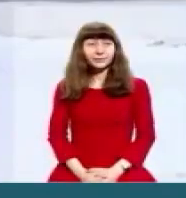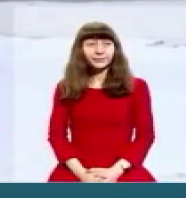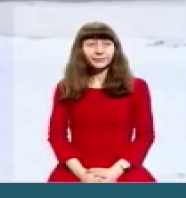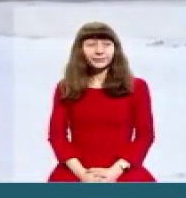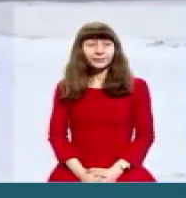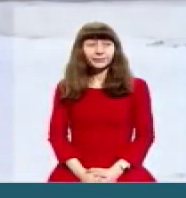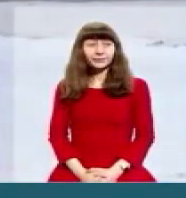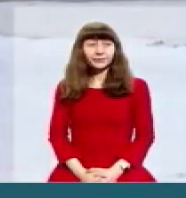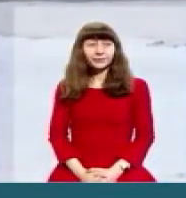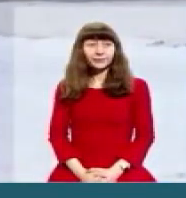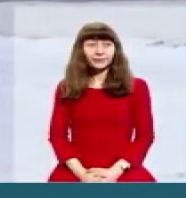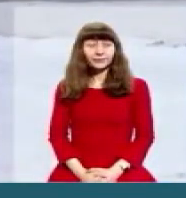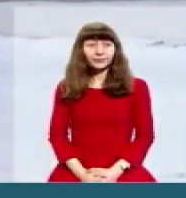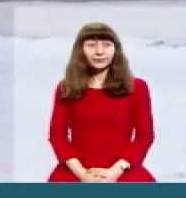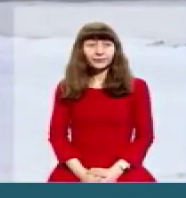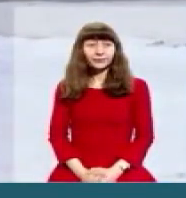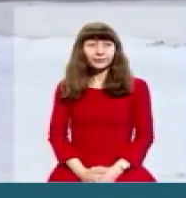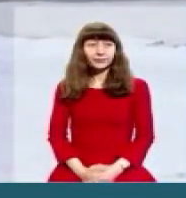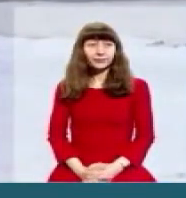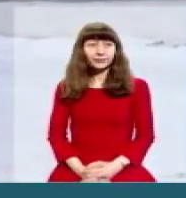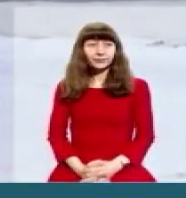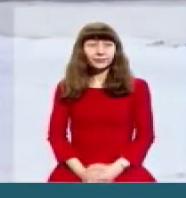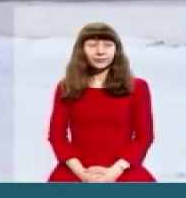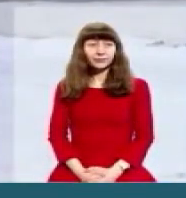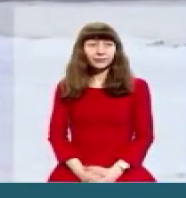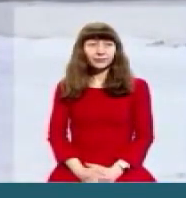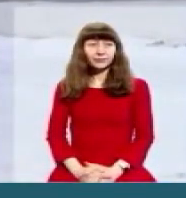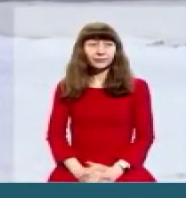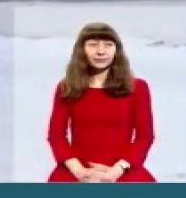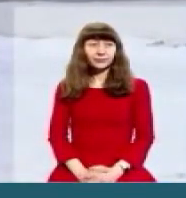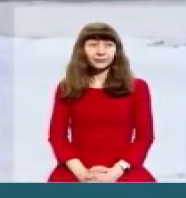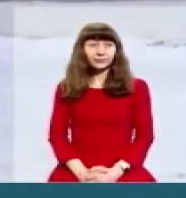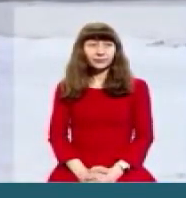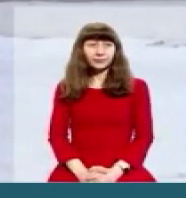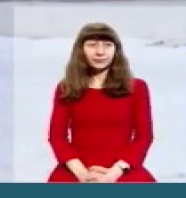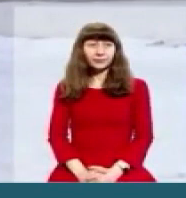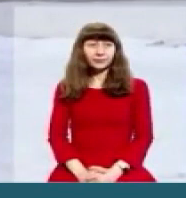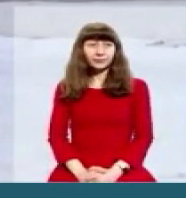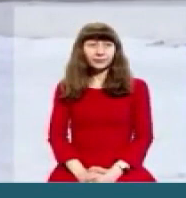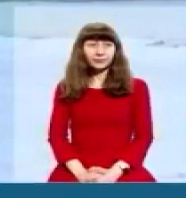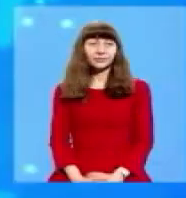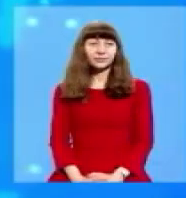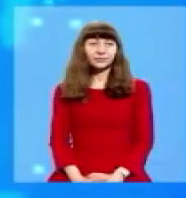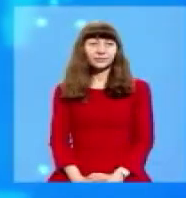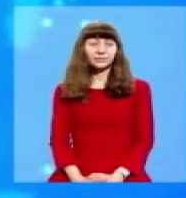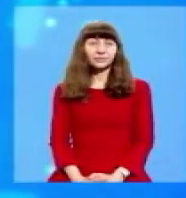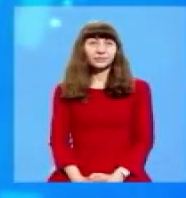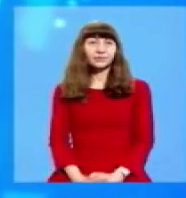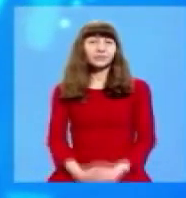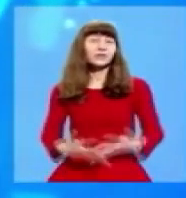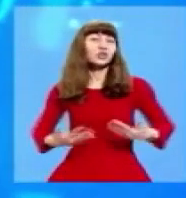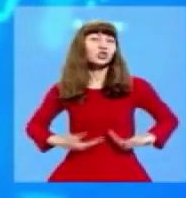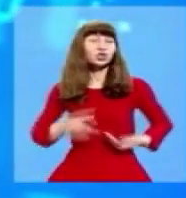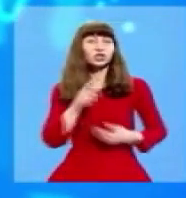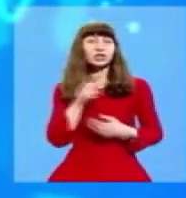даже малейшая неосторожность может привести к плачевным последствиям. Алмажан Аманкельдинова, Руслан Жабаев, телеканал «Костанай».